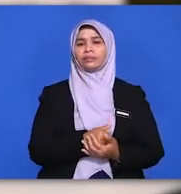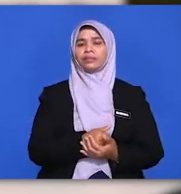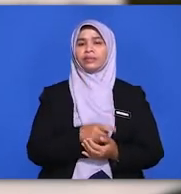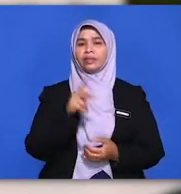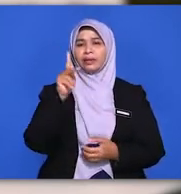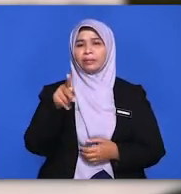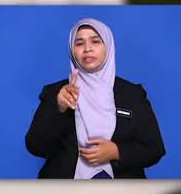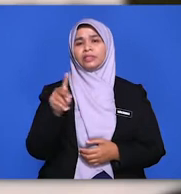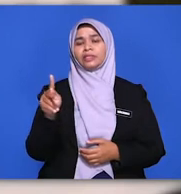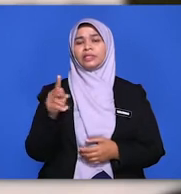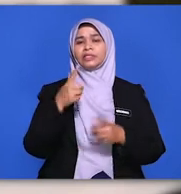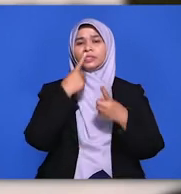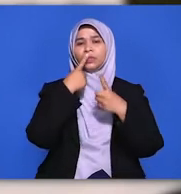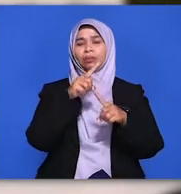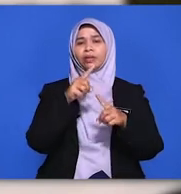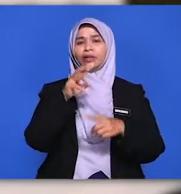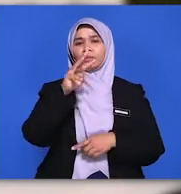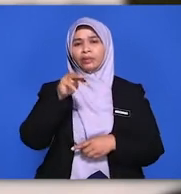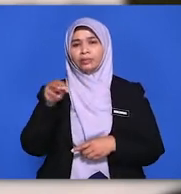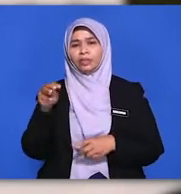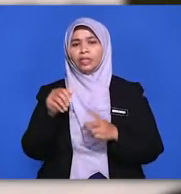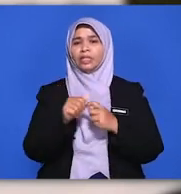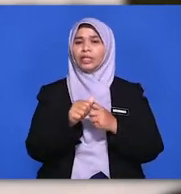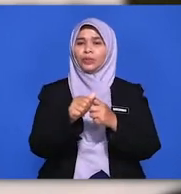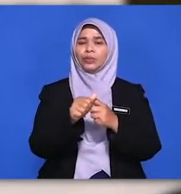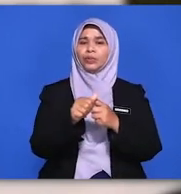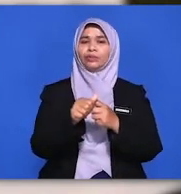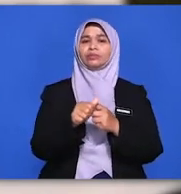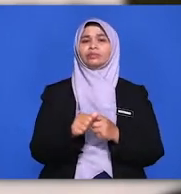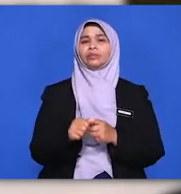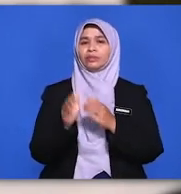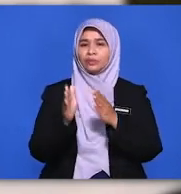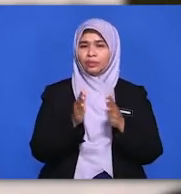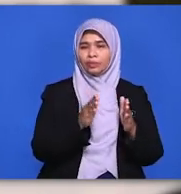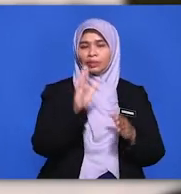Pastikan jawapan murid-murid mengikut turutan format yang betul.